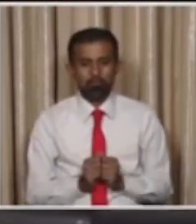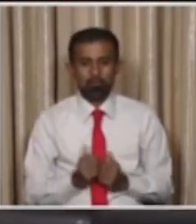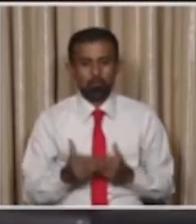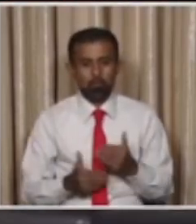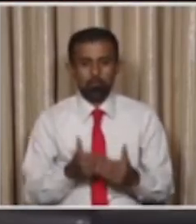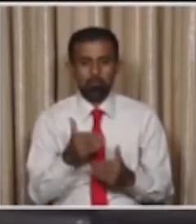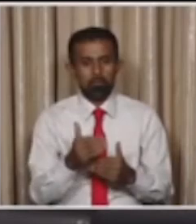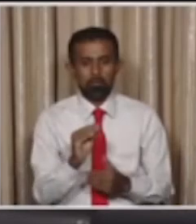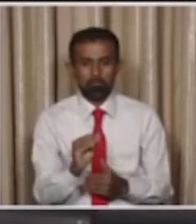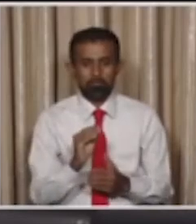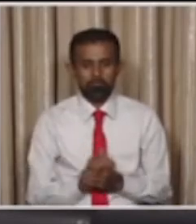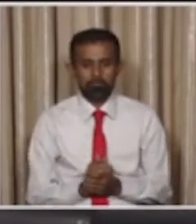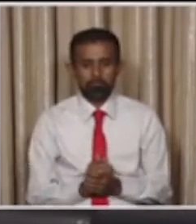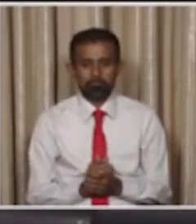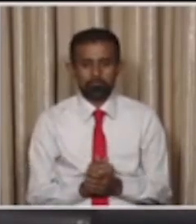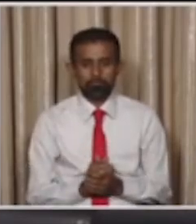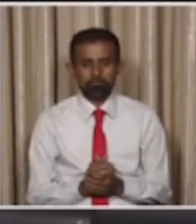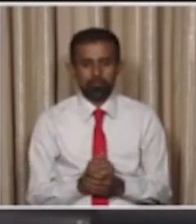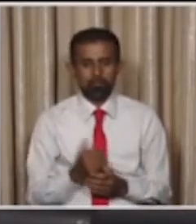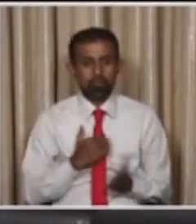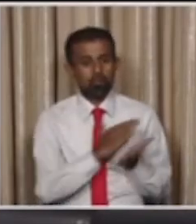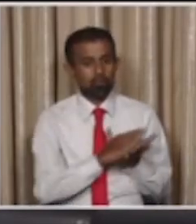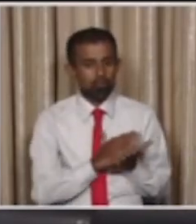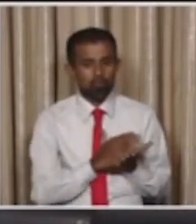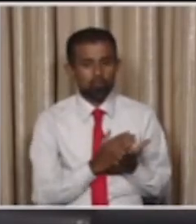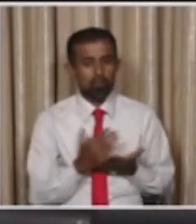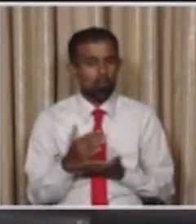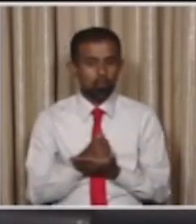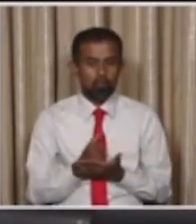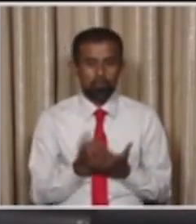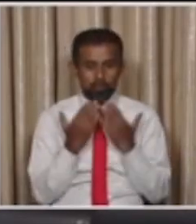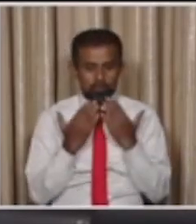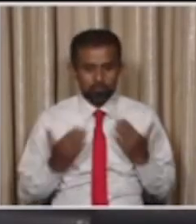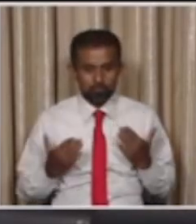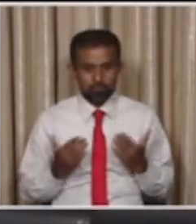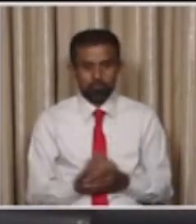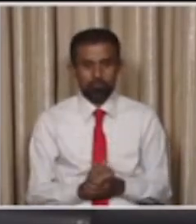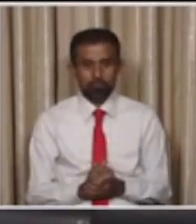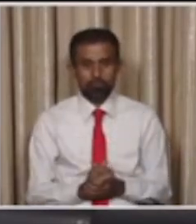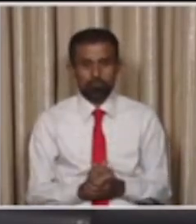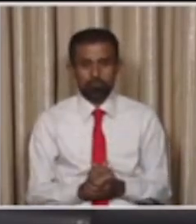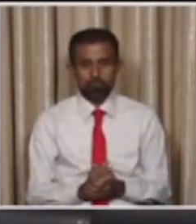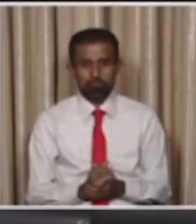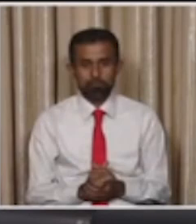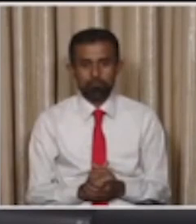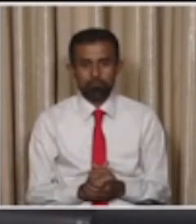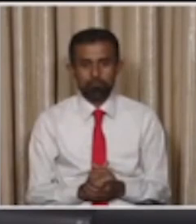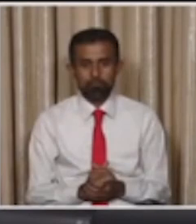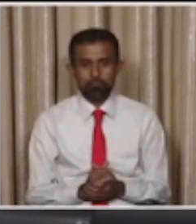වෙනවා. ඒ සම්බන්ධයෙන් අපිට සහාය දුන් සියලු දෙනාටම අපි ස්තුතිවන්ත වෙනවා. ඒ